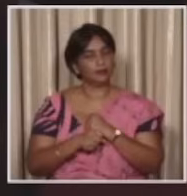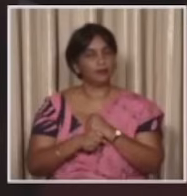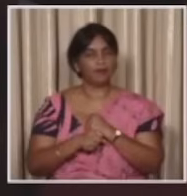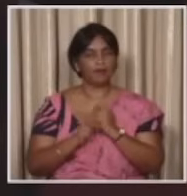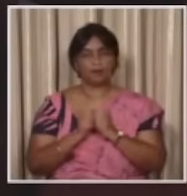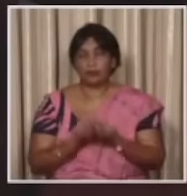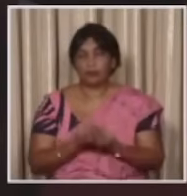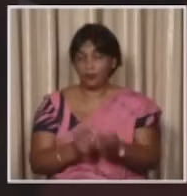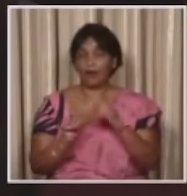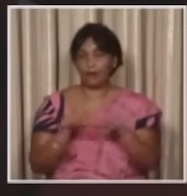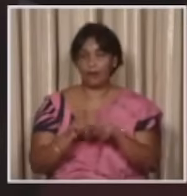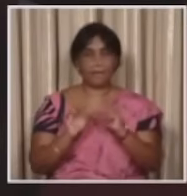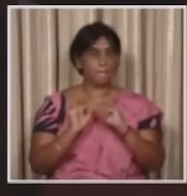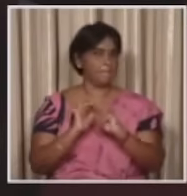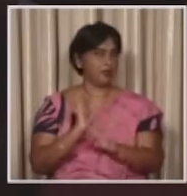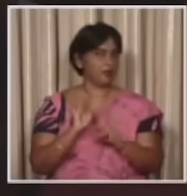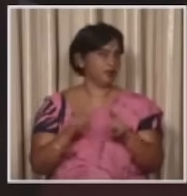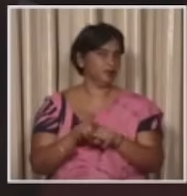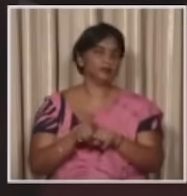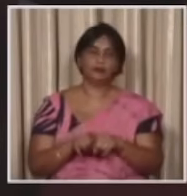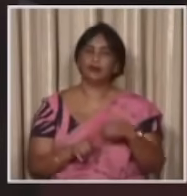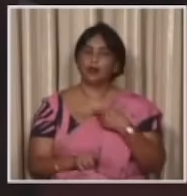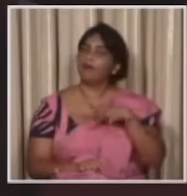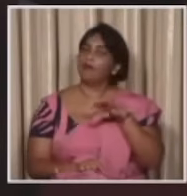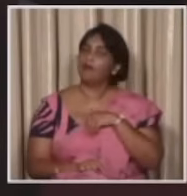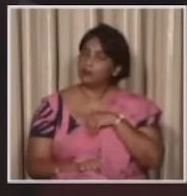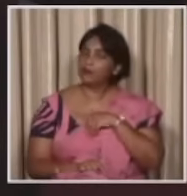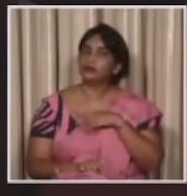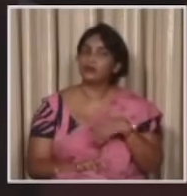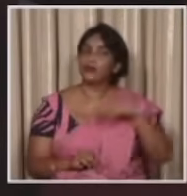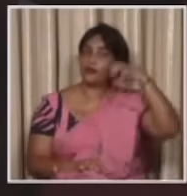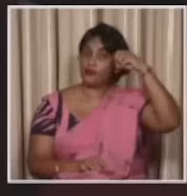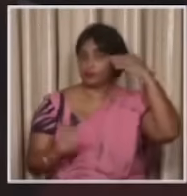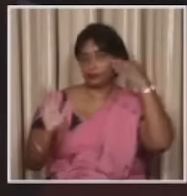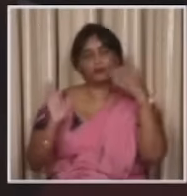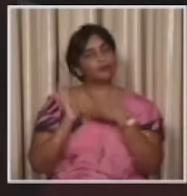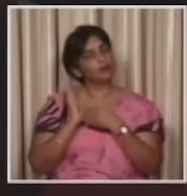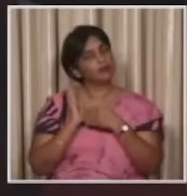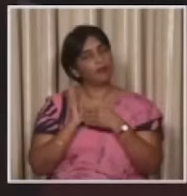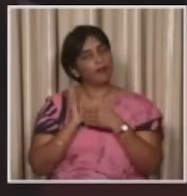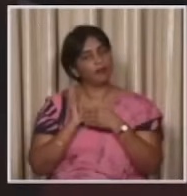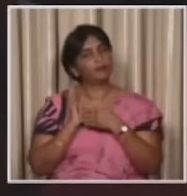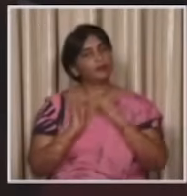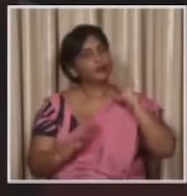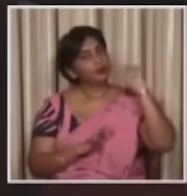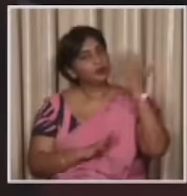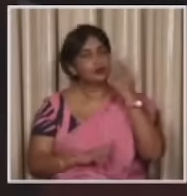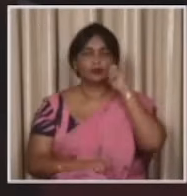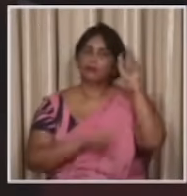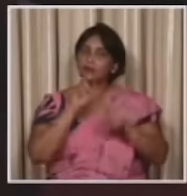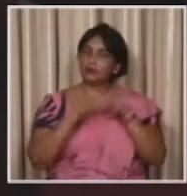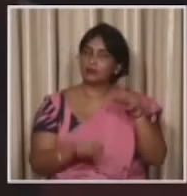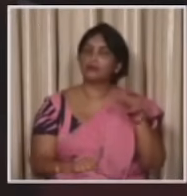කලබල කරලා ගේන පනතක් හැටියට. ගරු කතානායකතුමනි, අපි පිළිගන්න ඕන අපේ විදුලි බල ක්ෂේත්‍රයේ සෑම